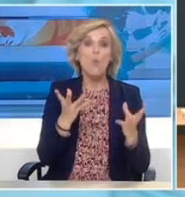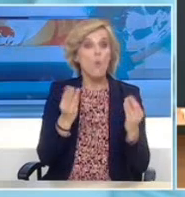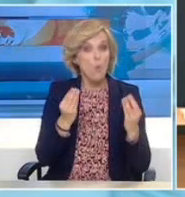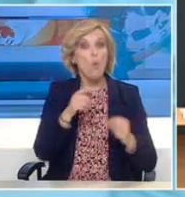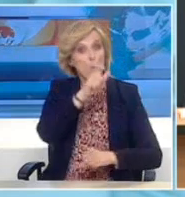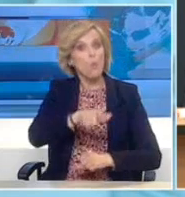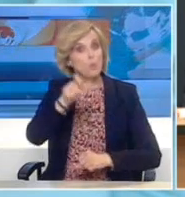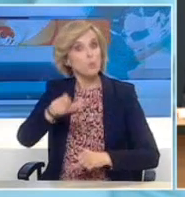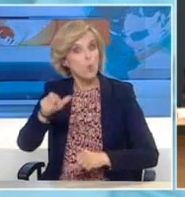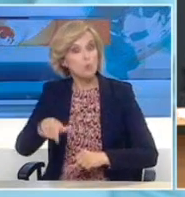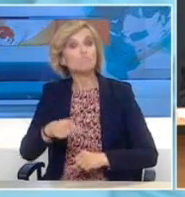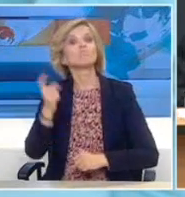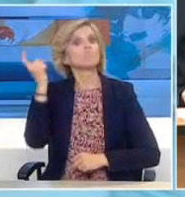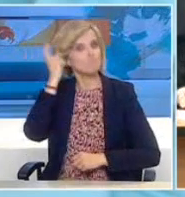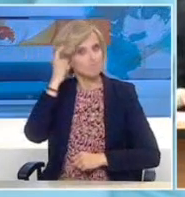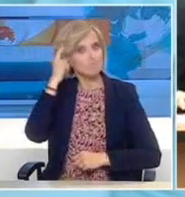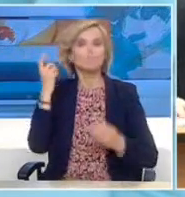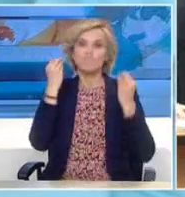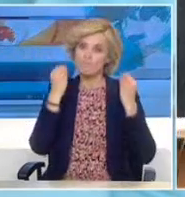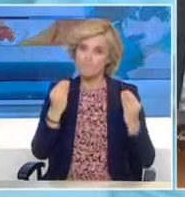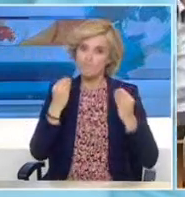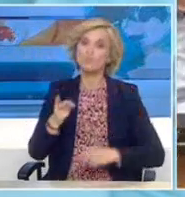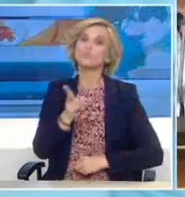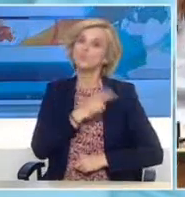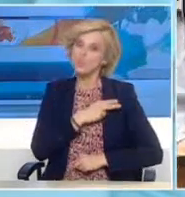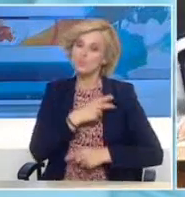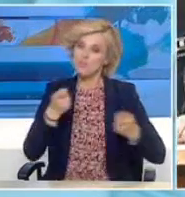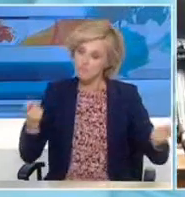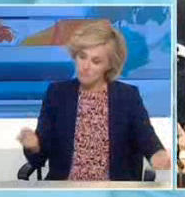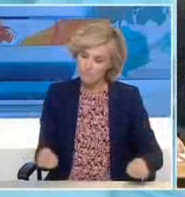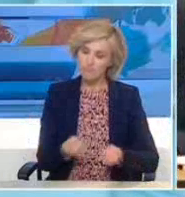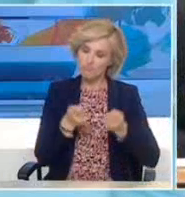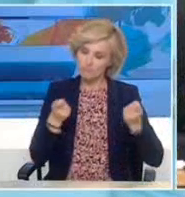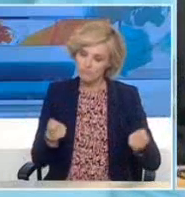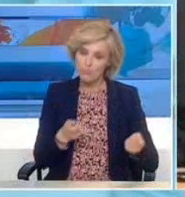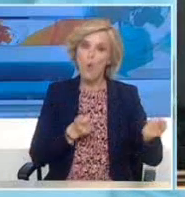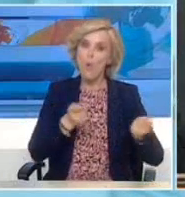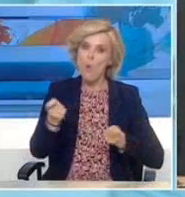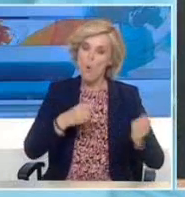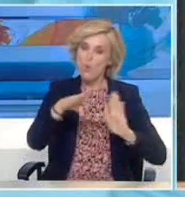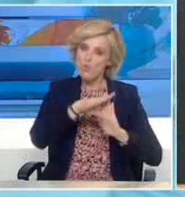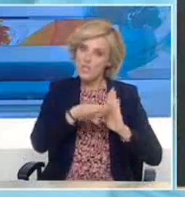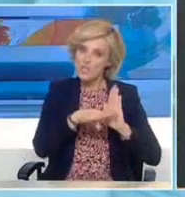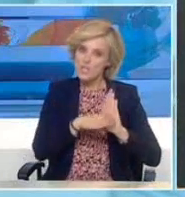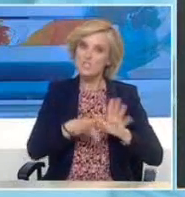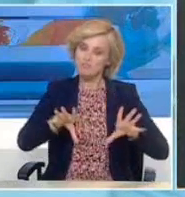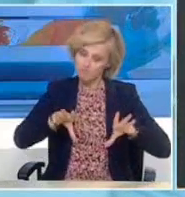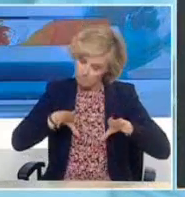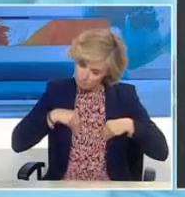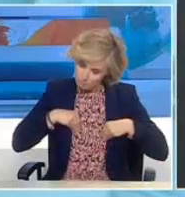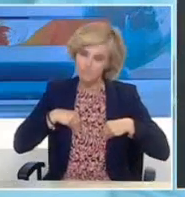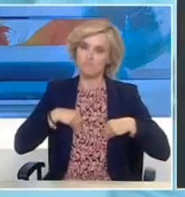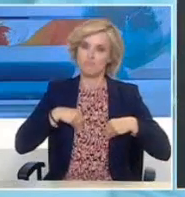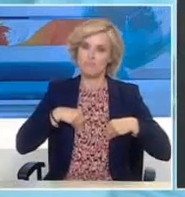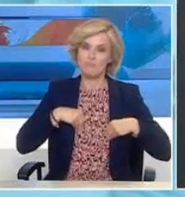εκφύλαση των πολιτών μας, δείχνει να αντιλαμβάνεται την αναγκαιότητα των μέτρων που έχουμε λάβει και να ακολουθεί τις οδηγίες που έχουν δοθεί πιστά. Σύμφωνα με τα στοιχεία